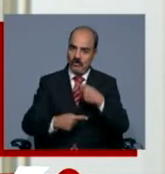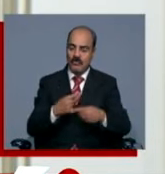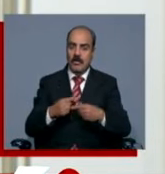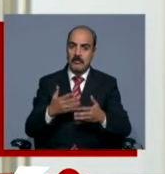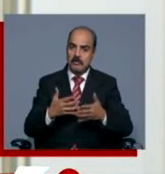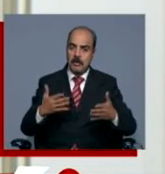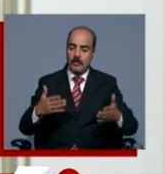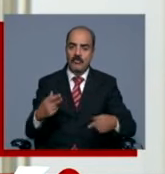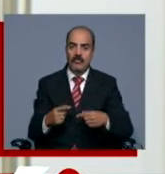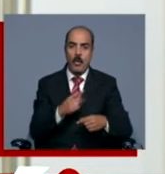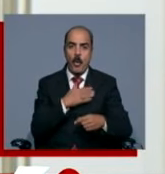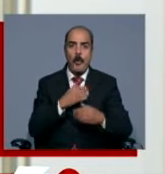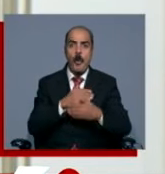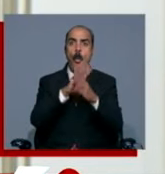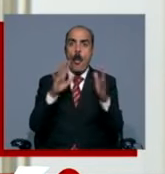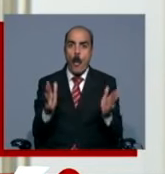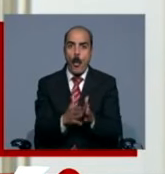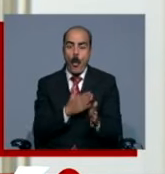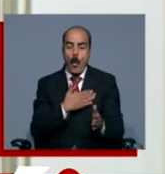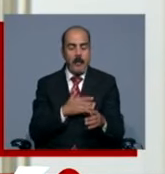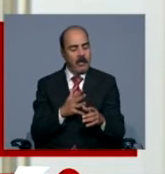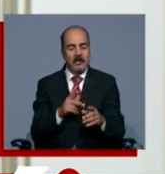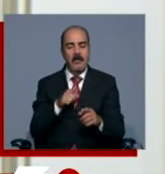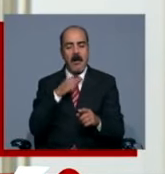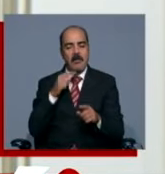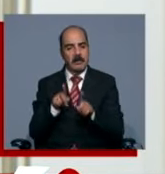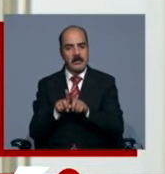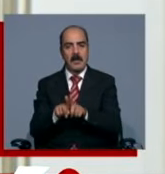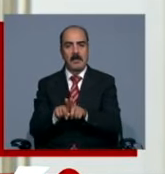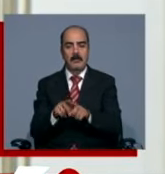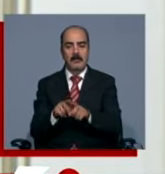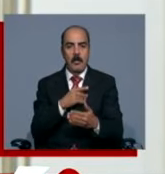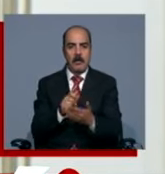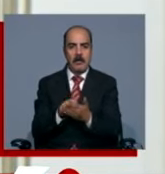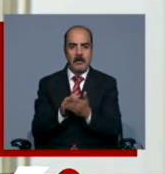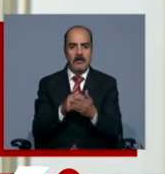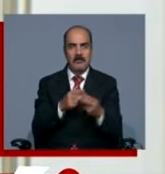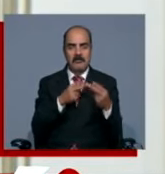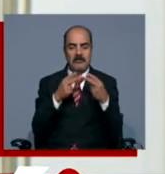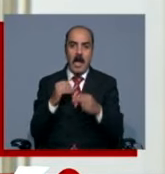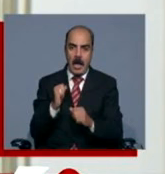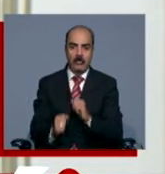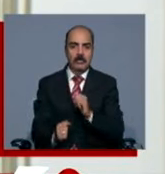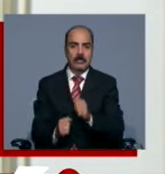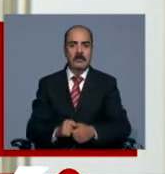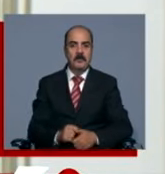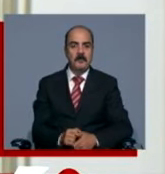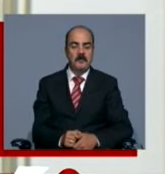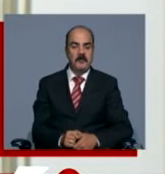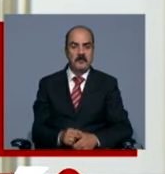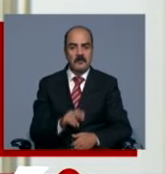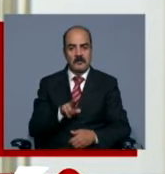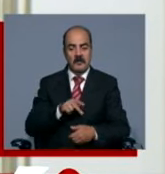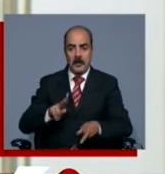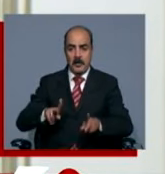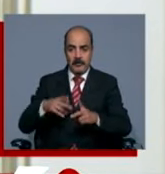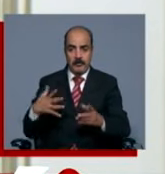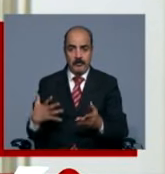الخاص، ومواصلة تنفيذ برنامج الطروحات الحكومية في إطار وثيقة ملكية